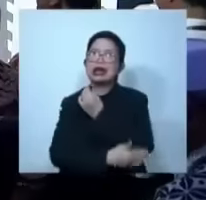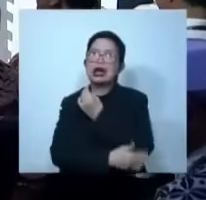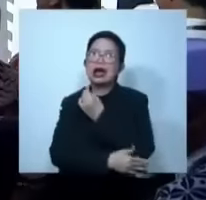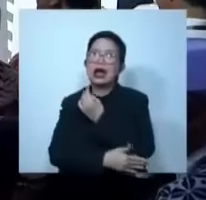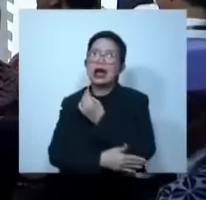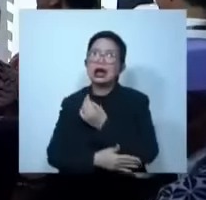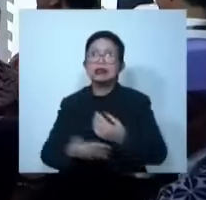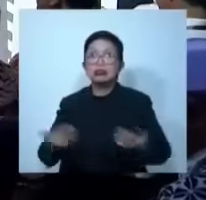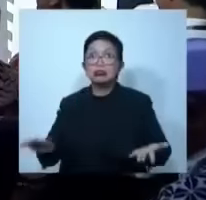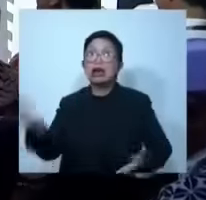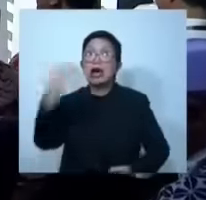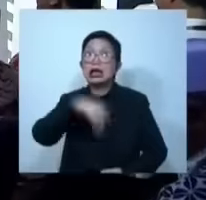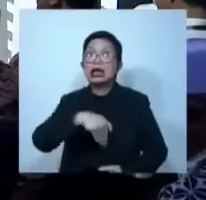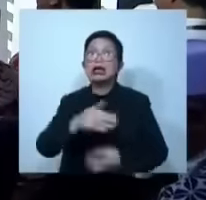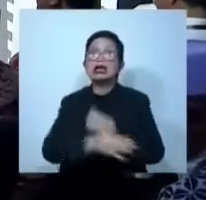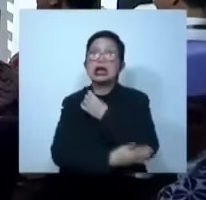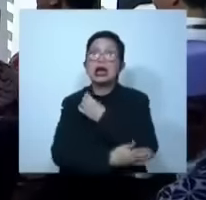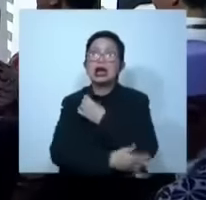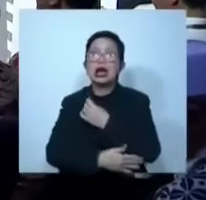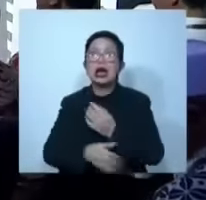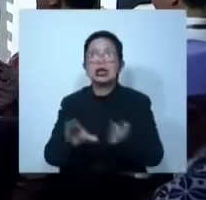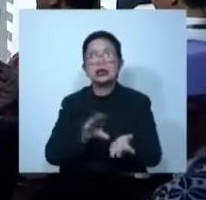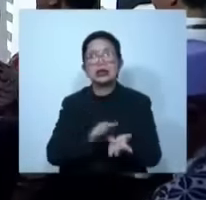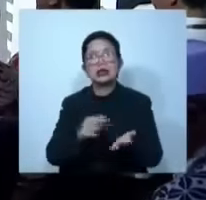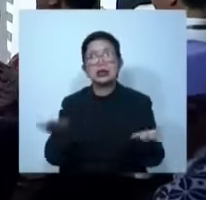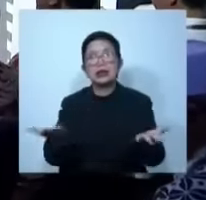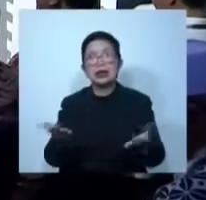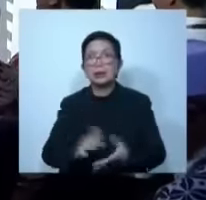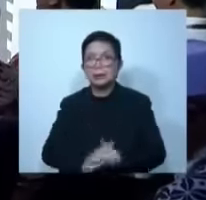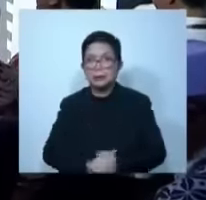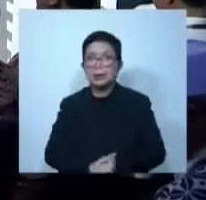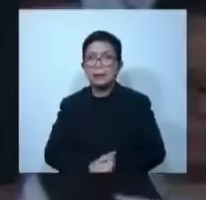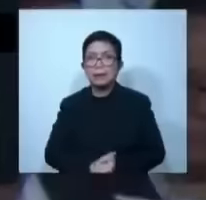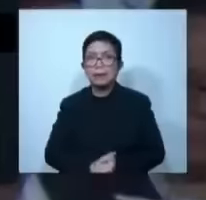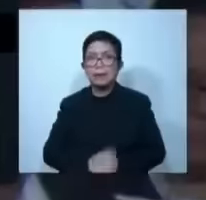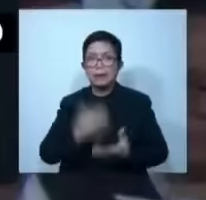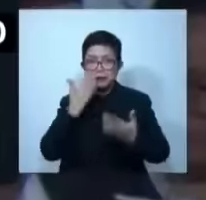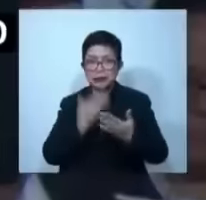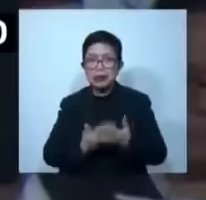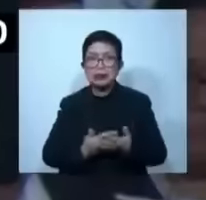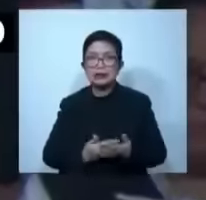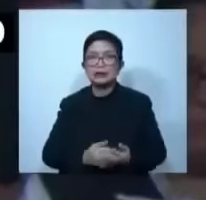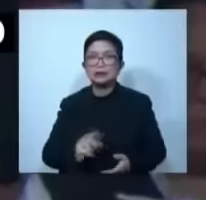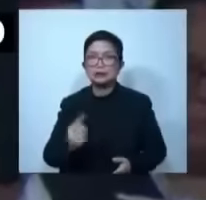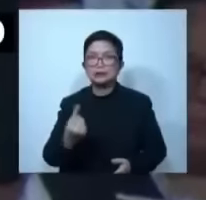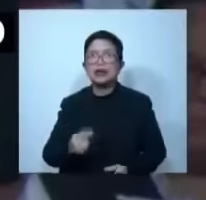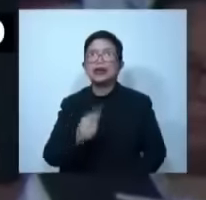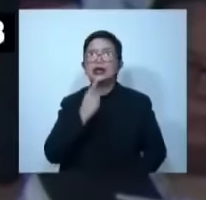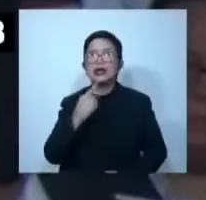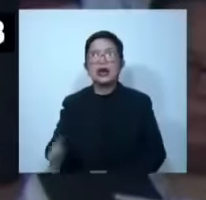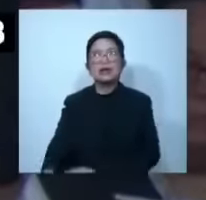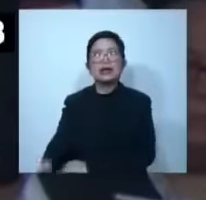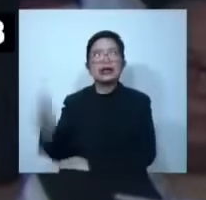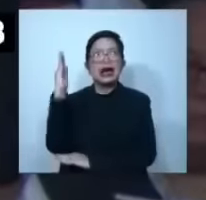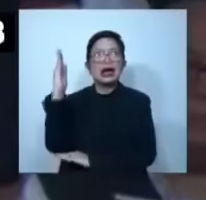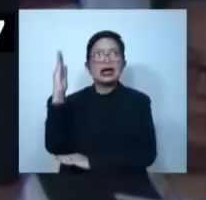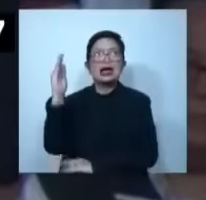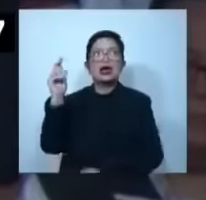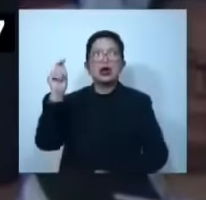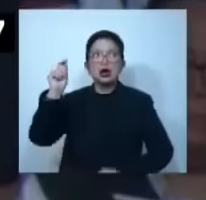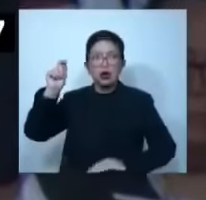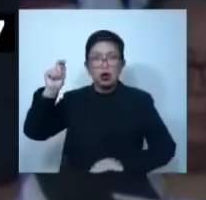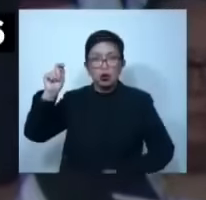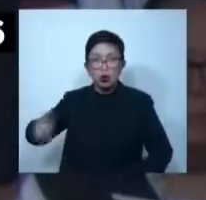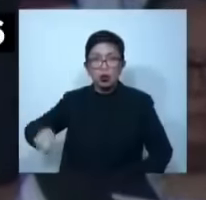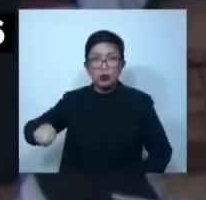Anda, 2 menit Bapak, dimulai dari sekarang. Terima kasih. Yang pertama dari si penegakan hukumnya dulu. Maka kalau